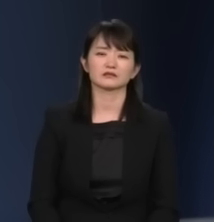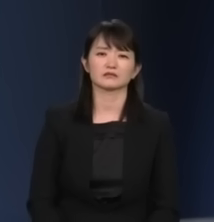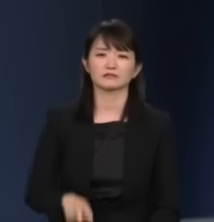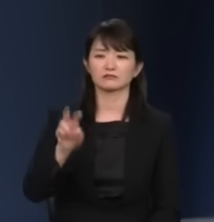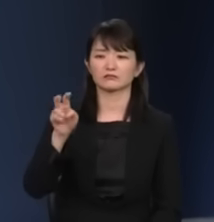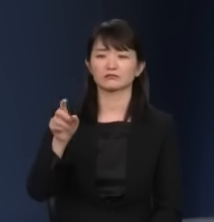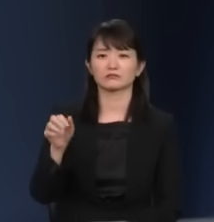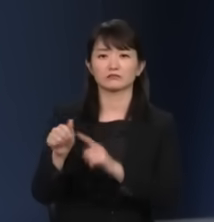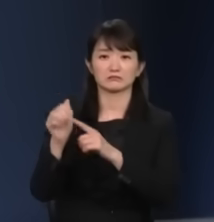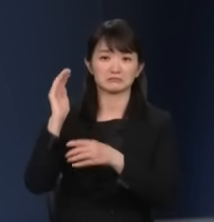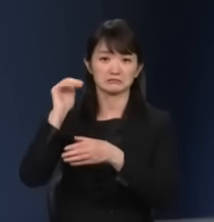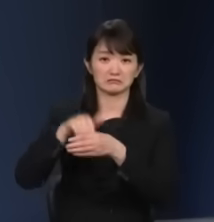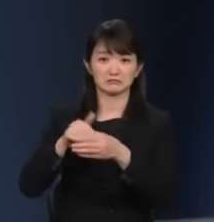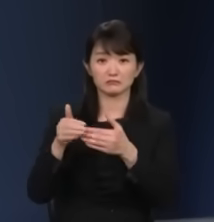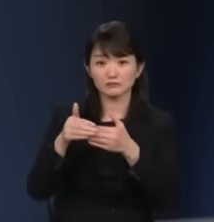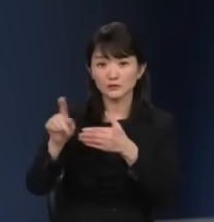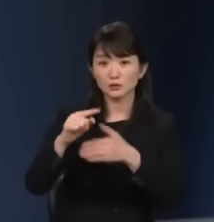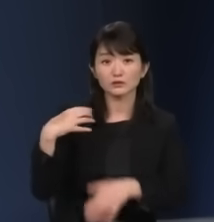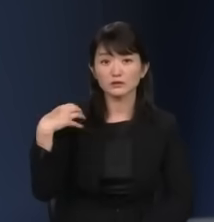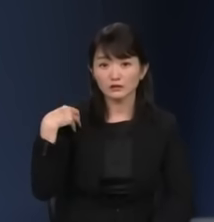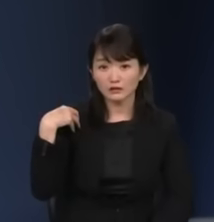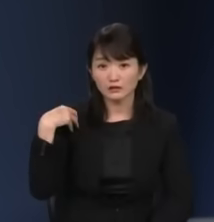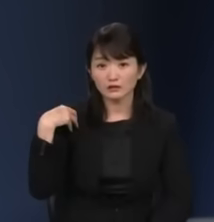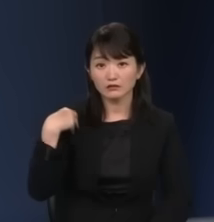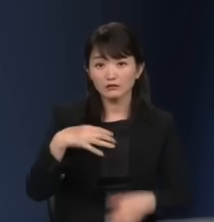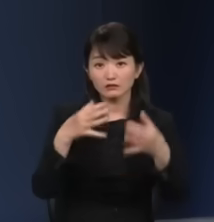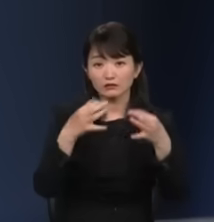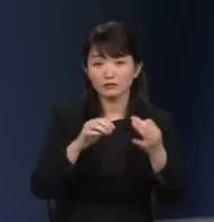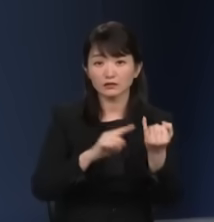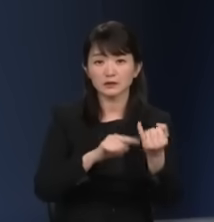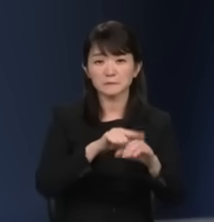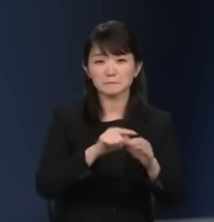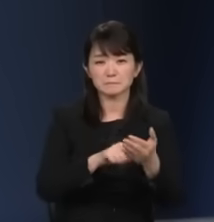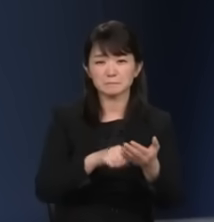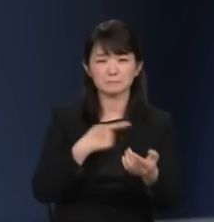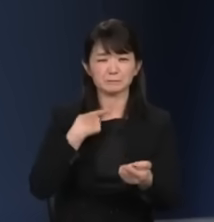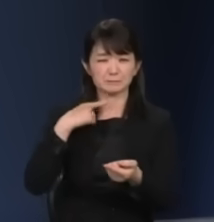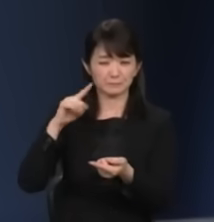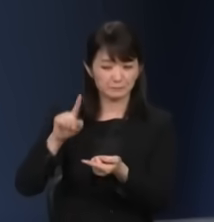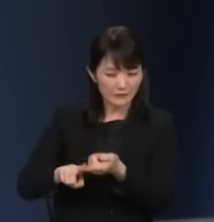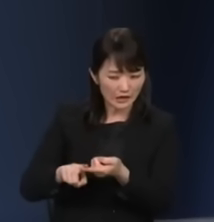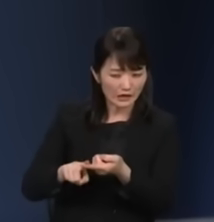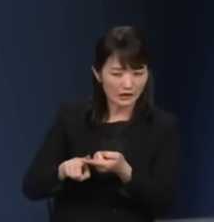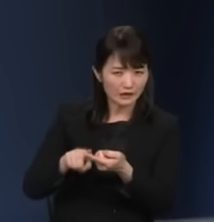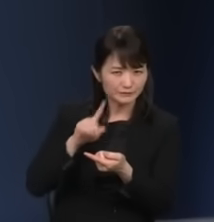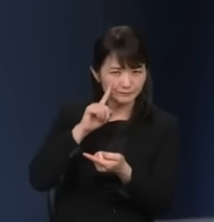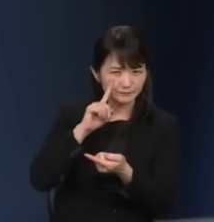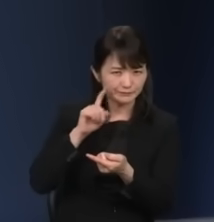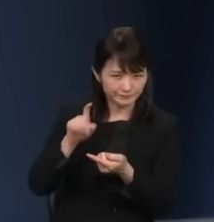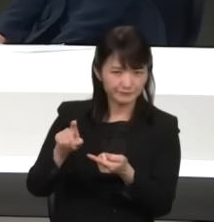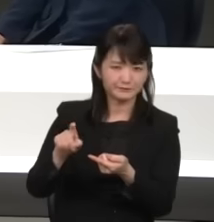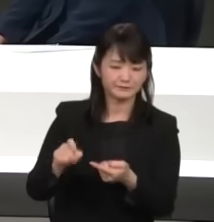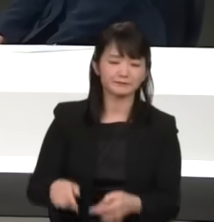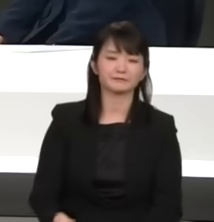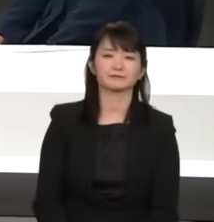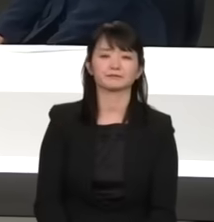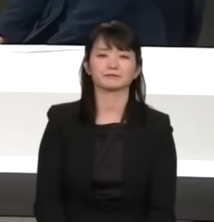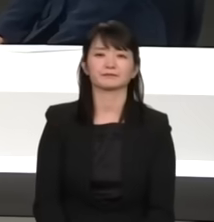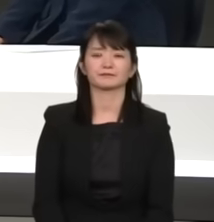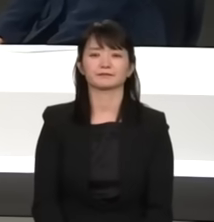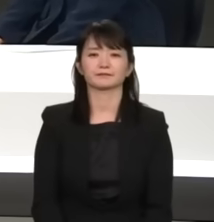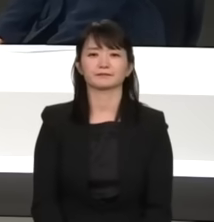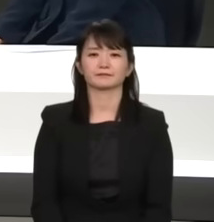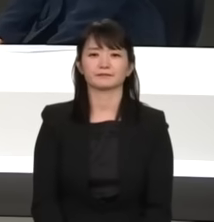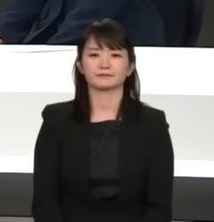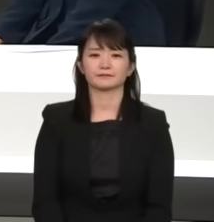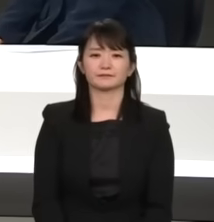이 명 씨가 대선 과정에서 어떤 역할을 했고 얼마나 김 여사 마음에 들었던 건지 의구심이 드는 대목입니다. 네, 알겠습니다. 오늘은